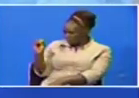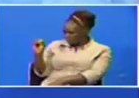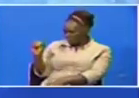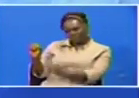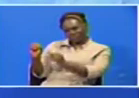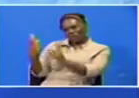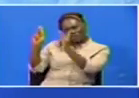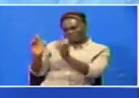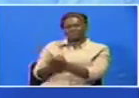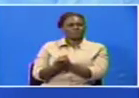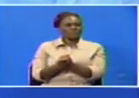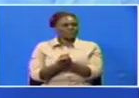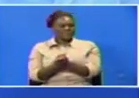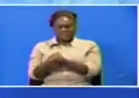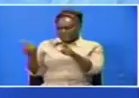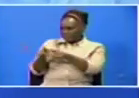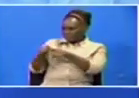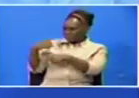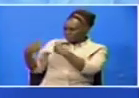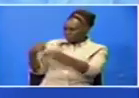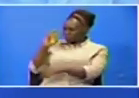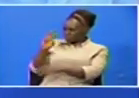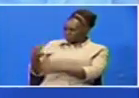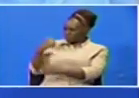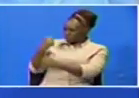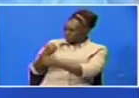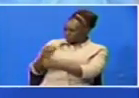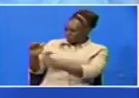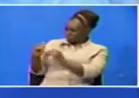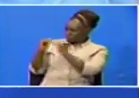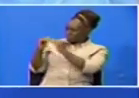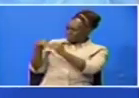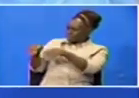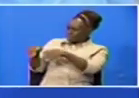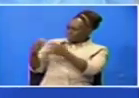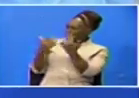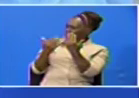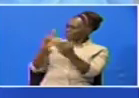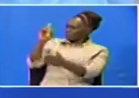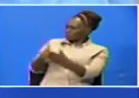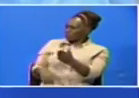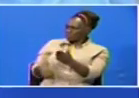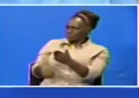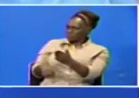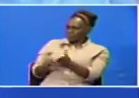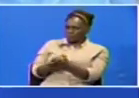Sawa. So tukizidi kuangalia tajiriba yako tutarajie nini kwa sasa? Labda umepanga yapi yako